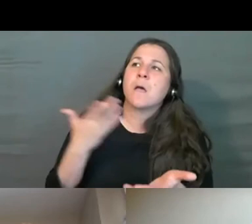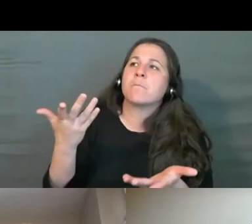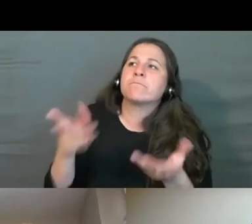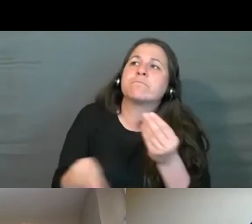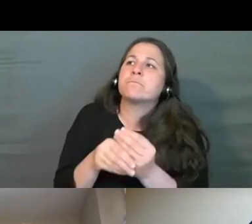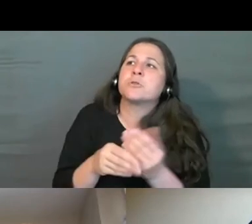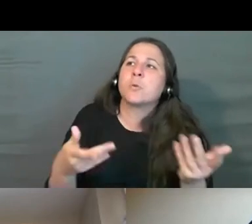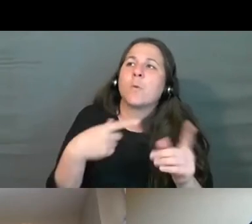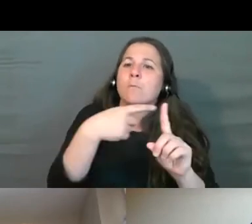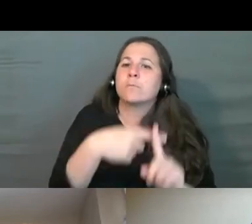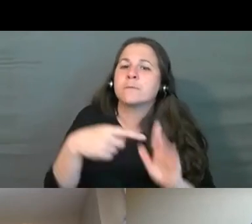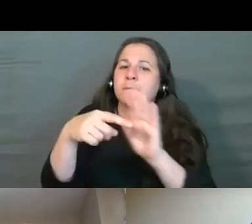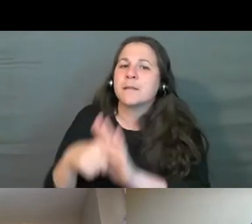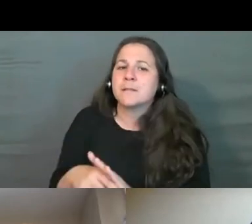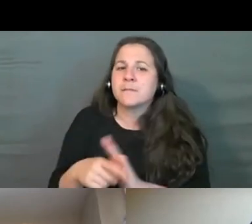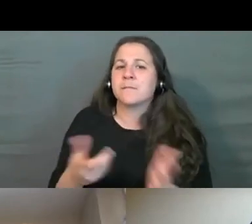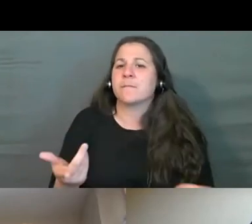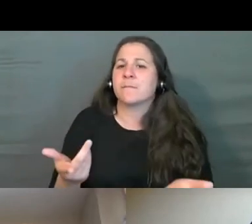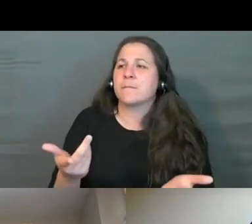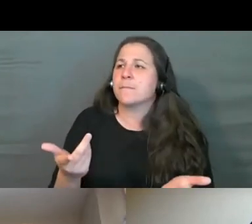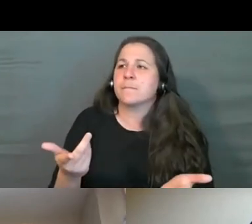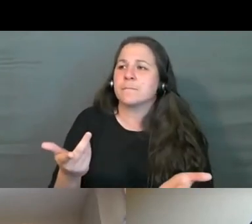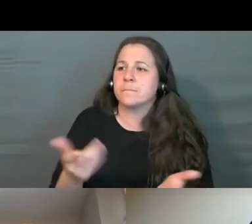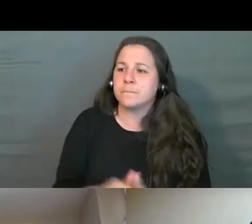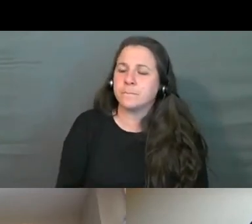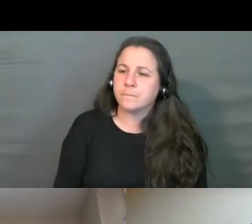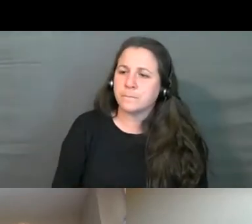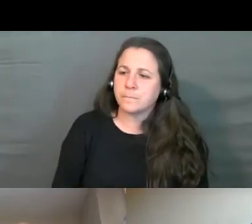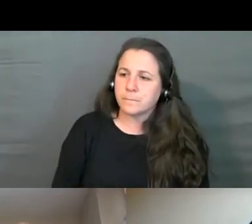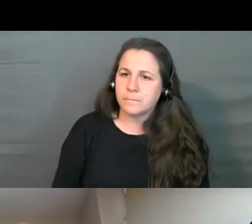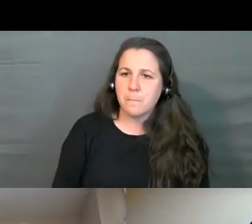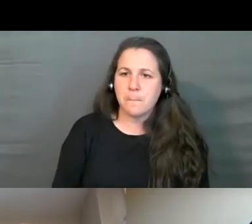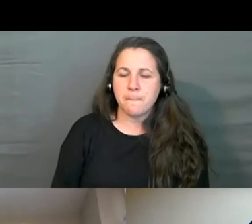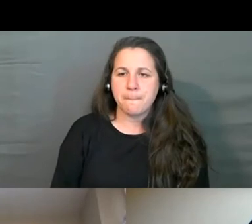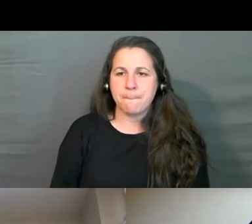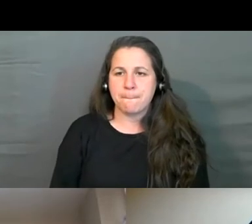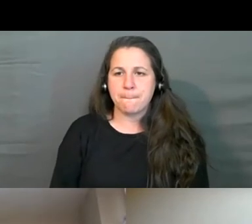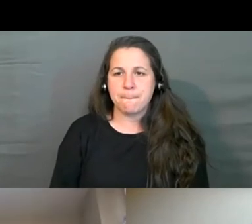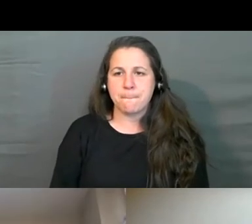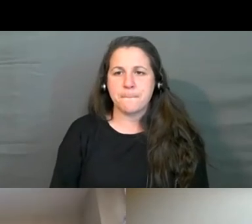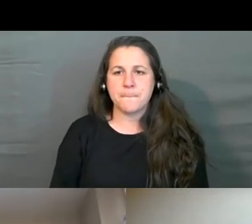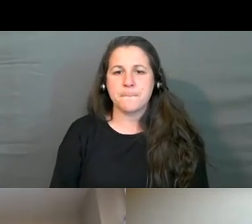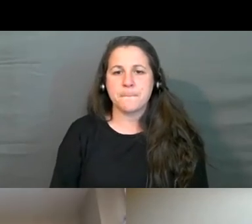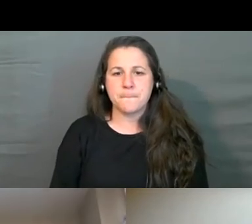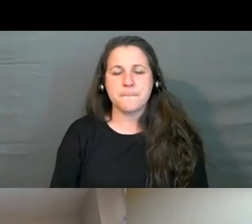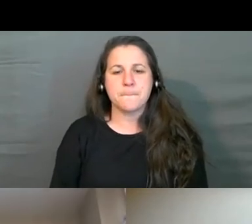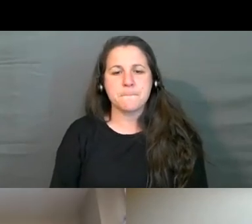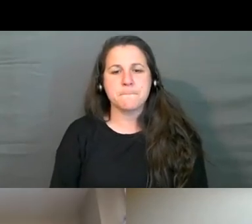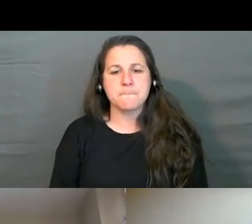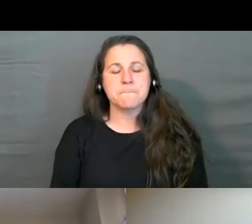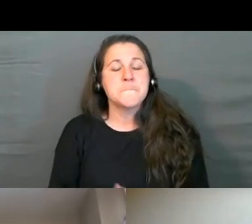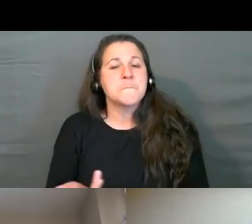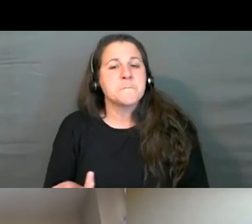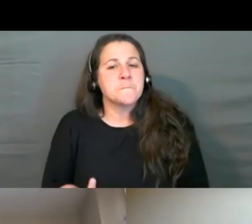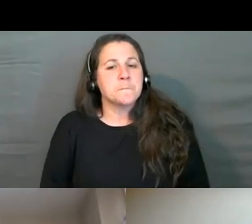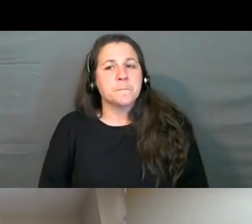peut-être de ce que Martin et Sylvain ont dit, qu'est-ce que tu leur dirais à tous ces gens-là, Isabelle? Je dirais que